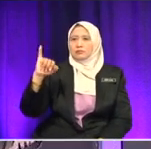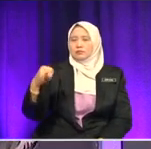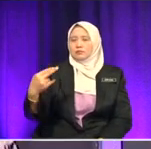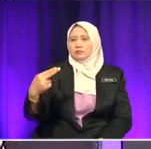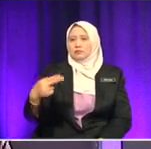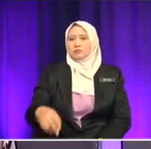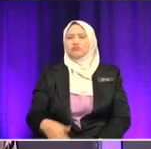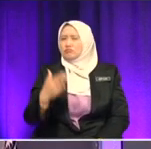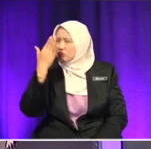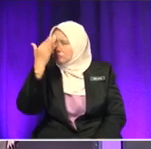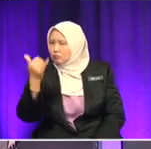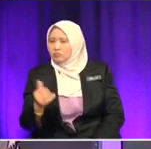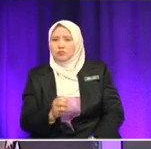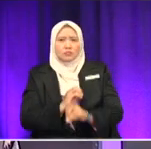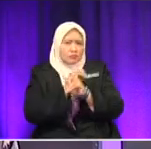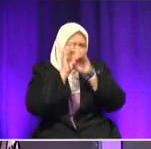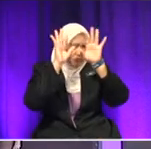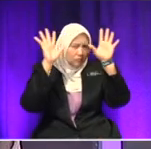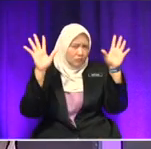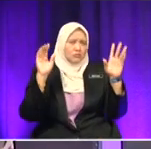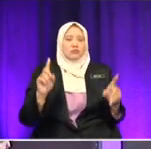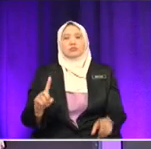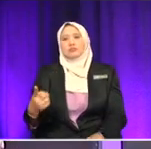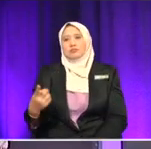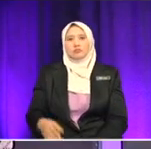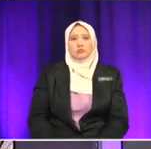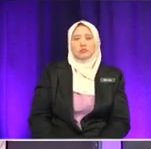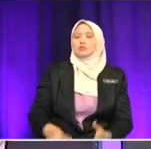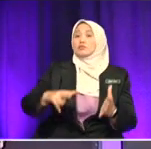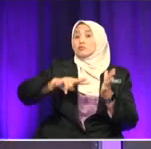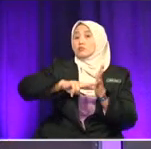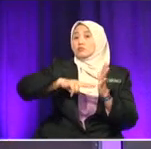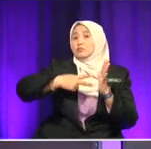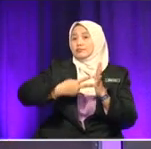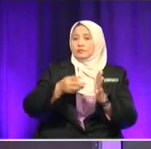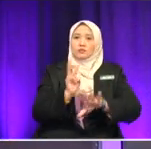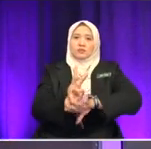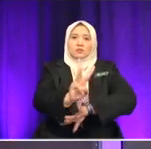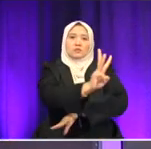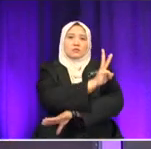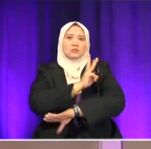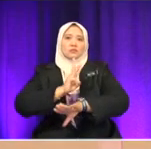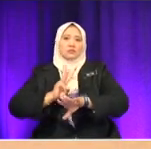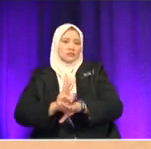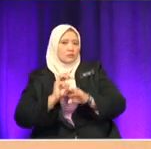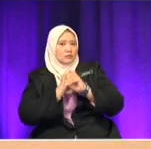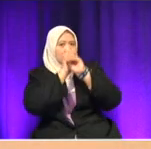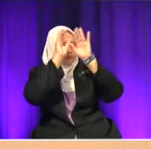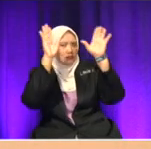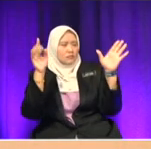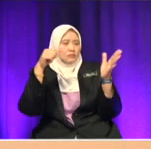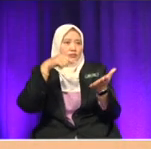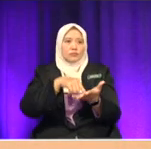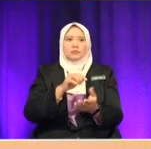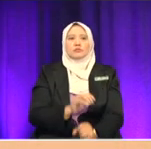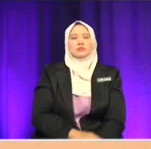cuba explain dekat cikgu apakah maksud kawasan yang jernih di sekeliling cakera antibiotik